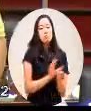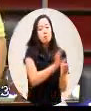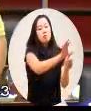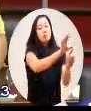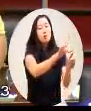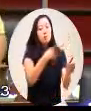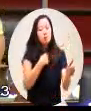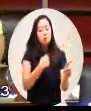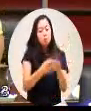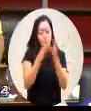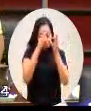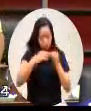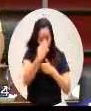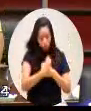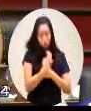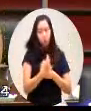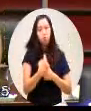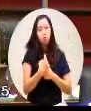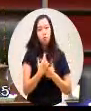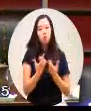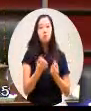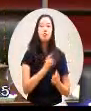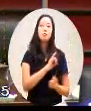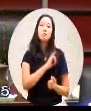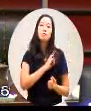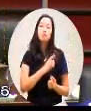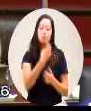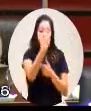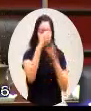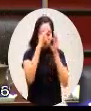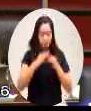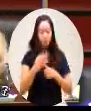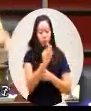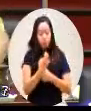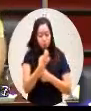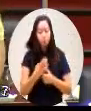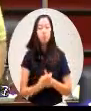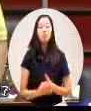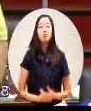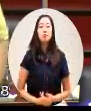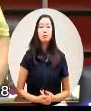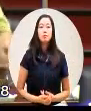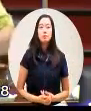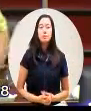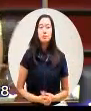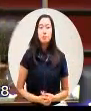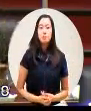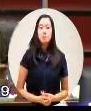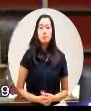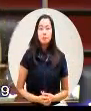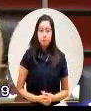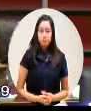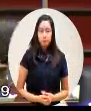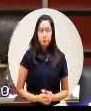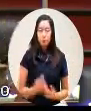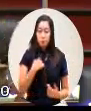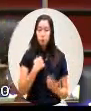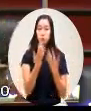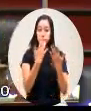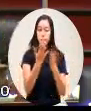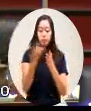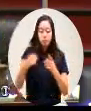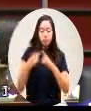己啦。我早上起来就先刮胡子啦。哦，我刮干净才给他，哦，开档来给讲一句啦，